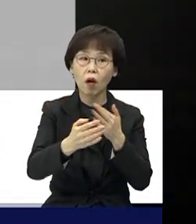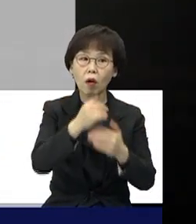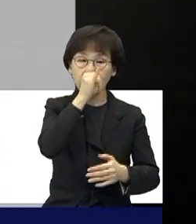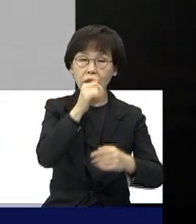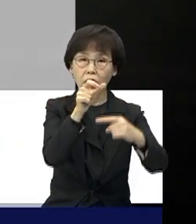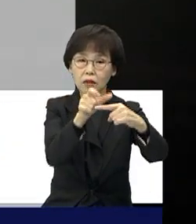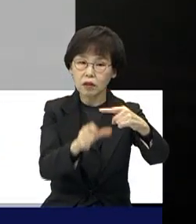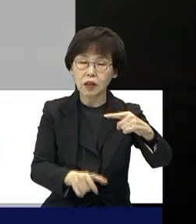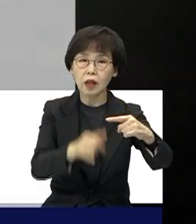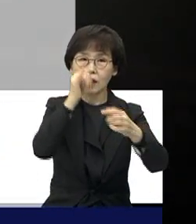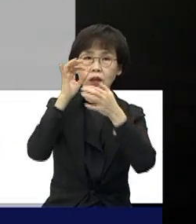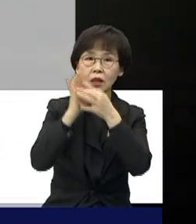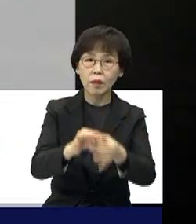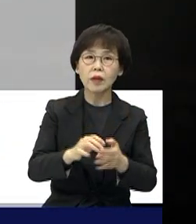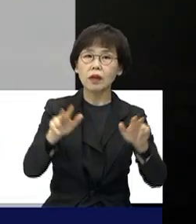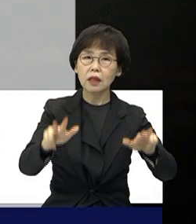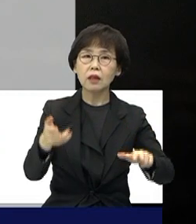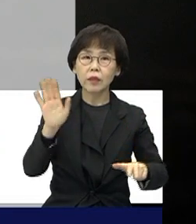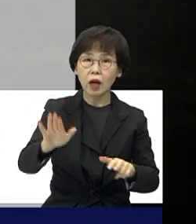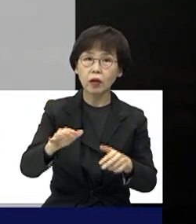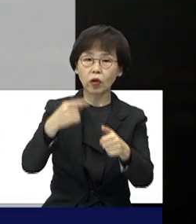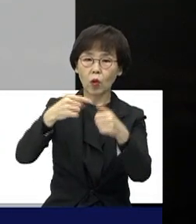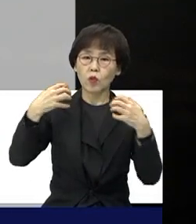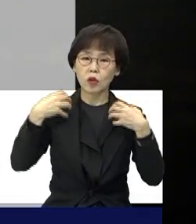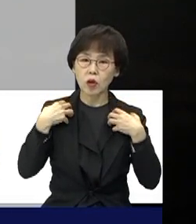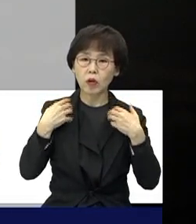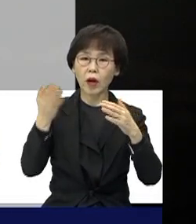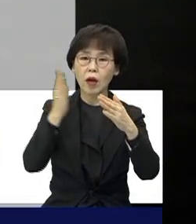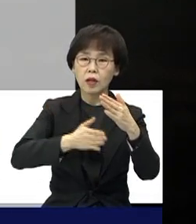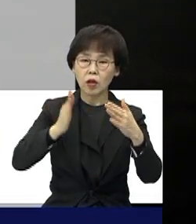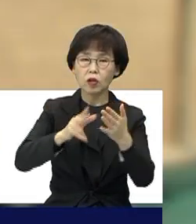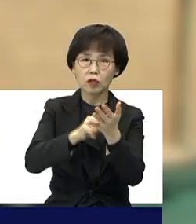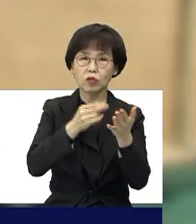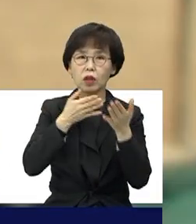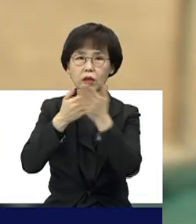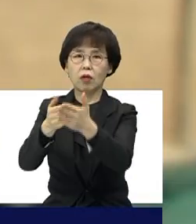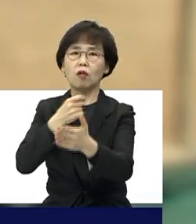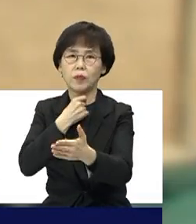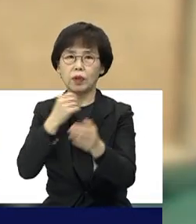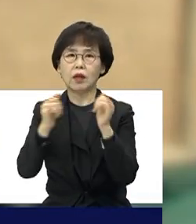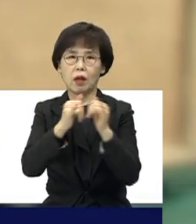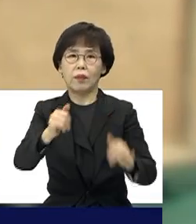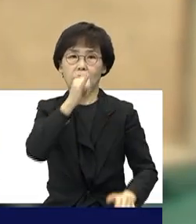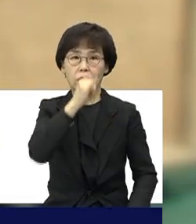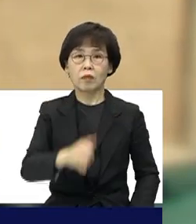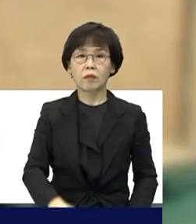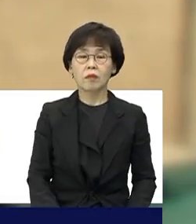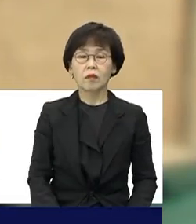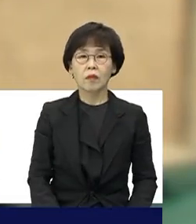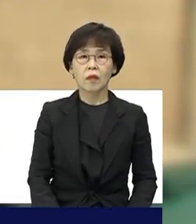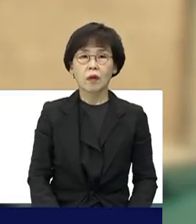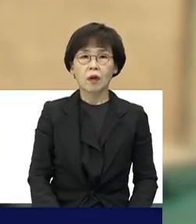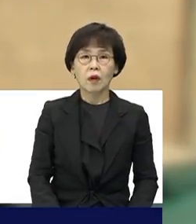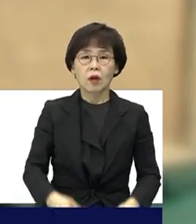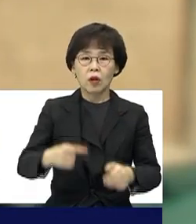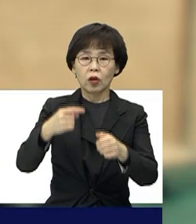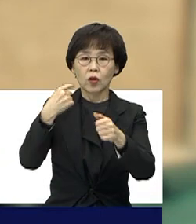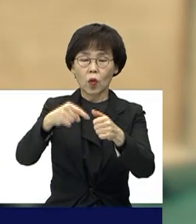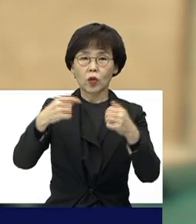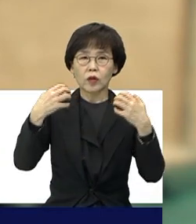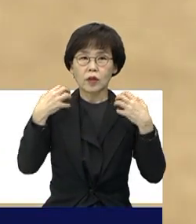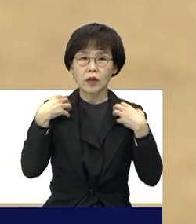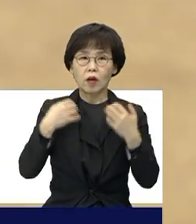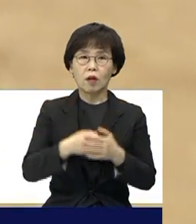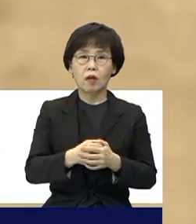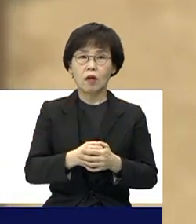다수 올라오면서 지금이라도 교육청 등에 정식 민원을 제기하고 싶다는 사람들도 나오고 있습니다. 교육적 차원을 넘은